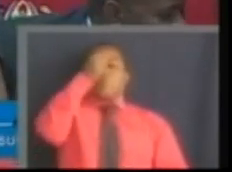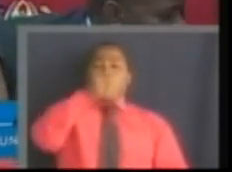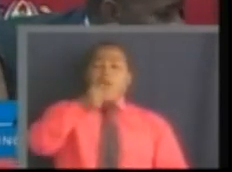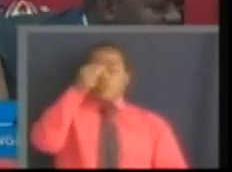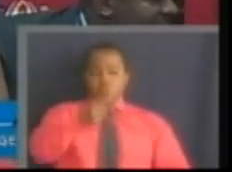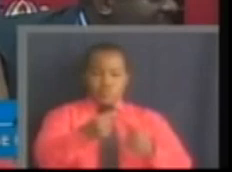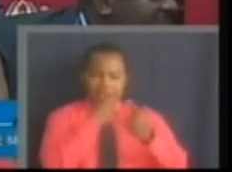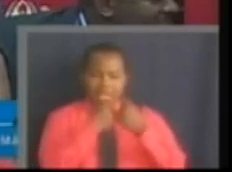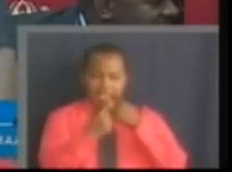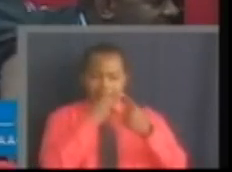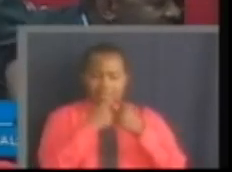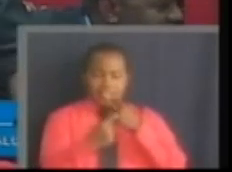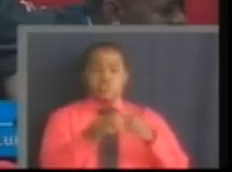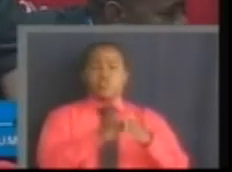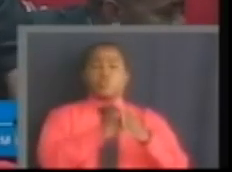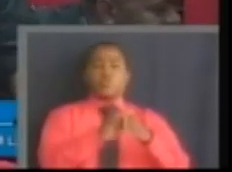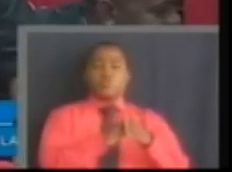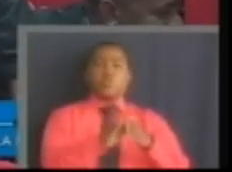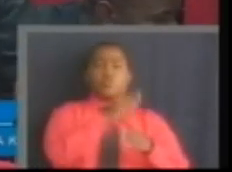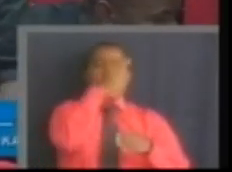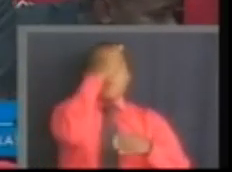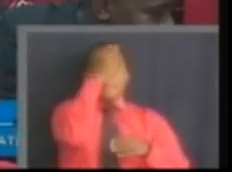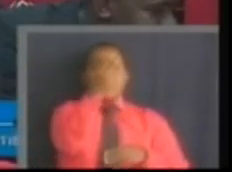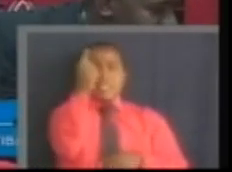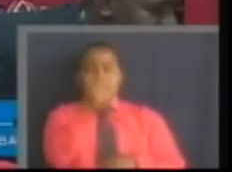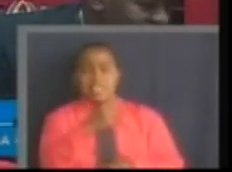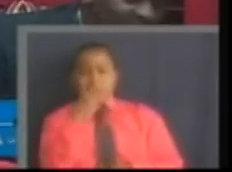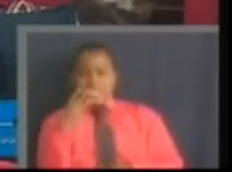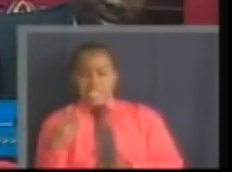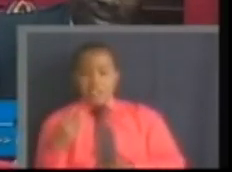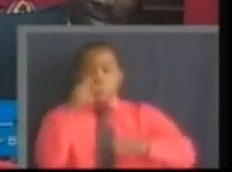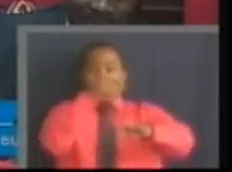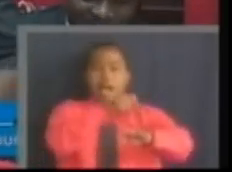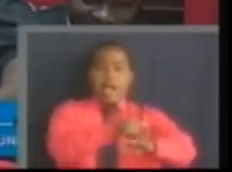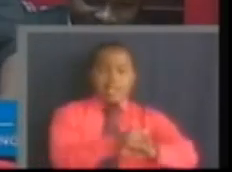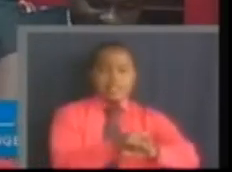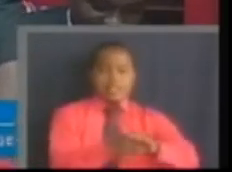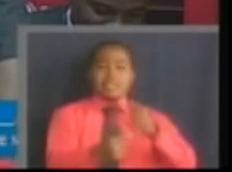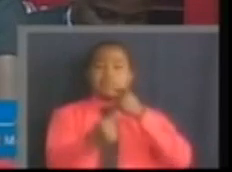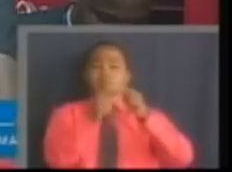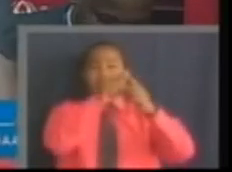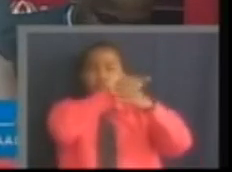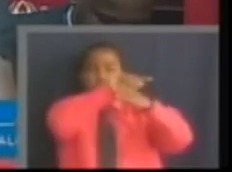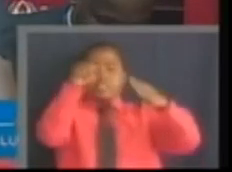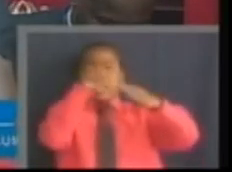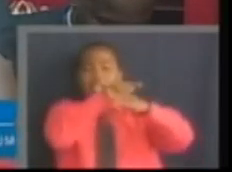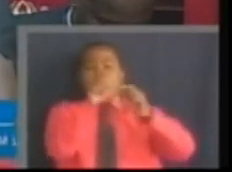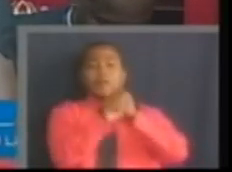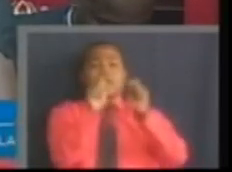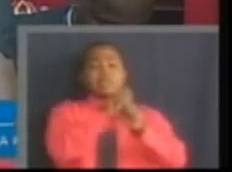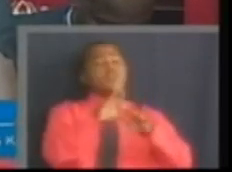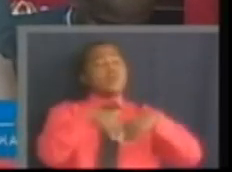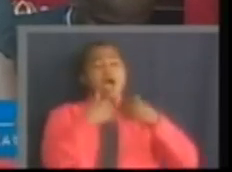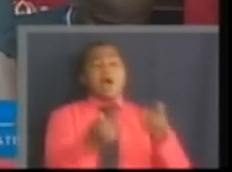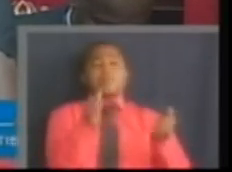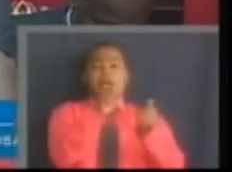wanaojadili habari ya theluthi mbili wakati majedwali la marekebisho hakuna kitu kinachozungumzia